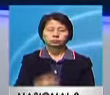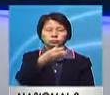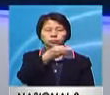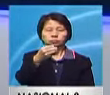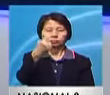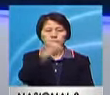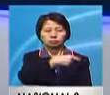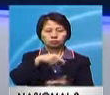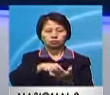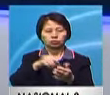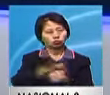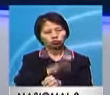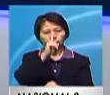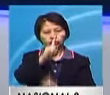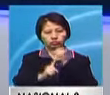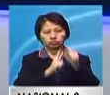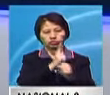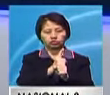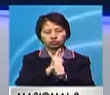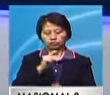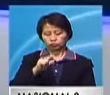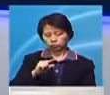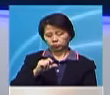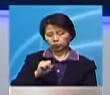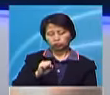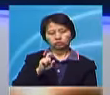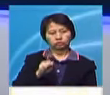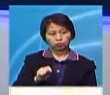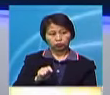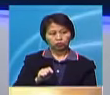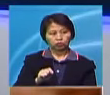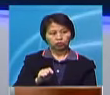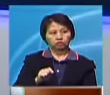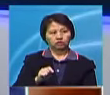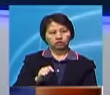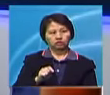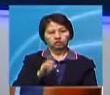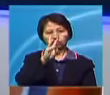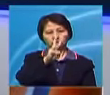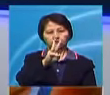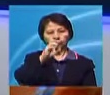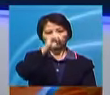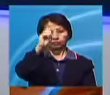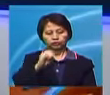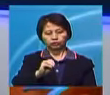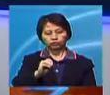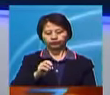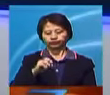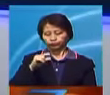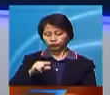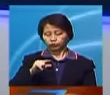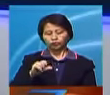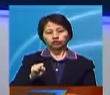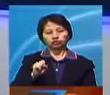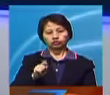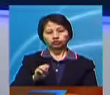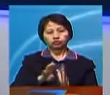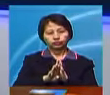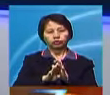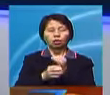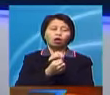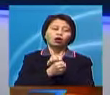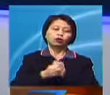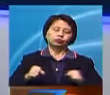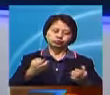Dan hari ini genap setahun pelaksanaan cukai barang dan perkhidmatan GST pada kadar 6%. GST terbukti menjadi penyelamat